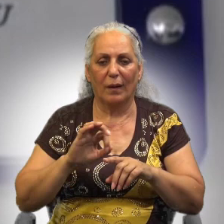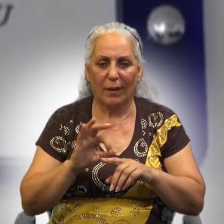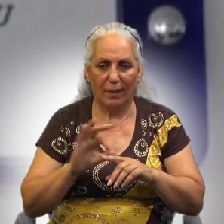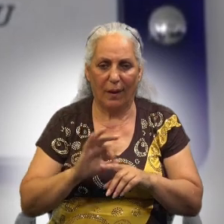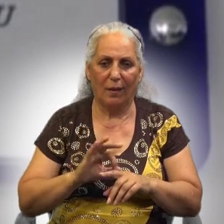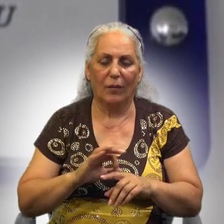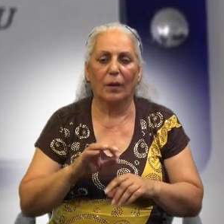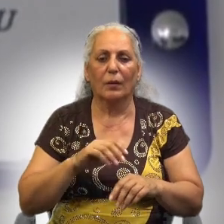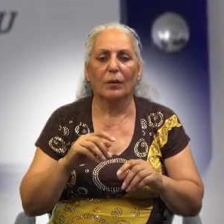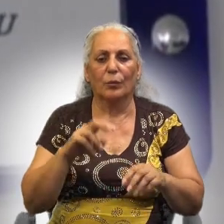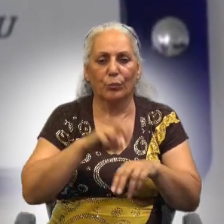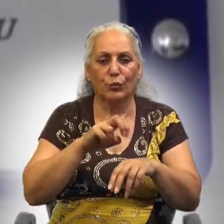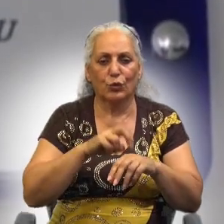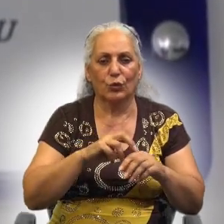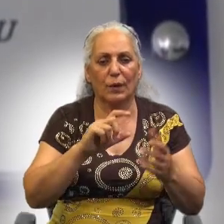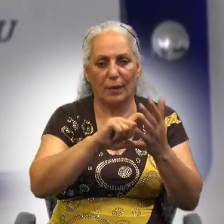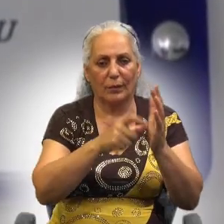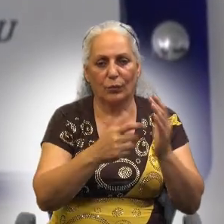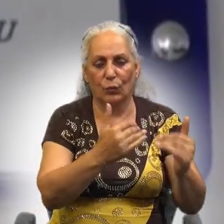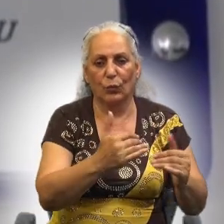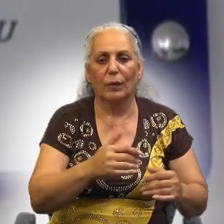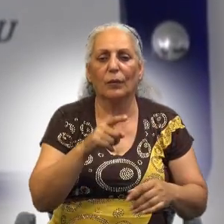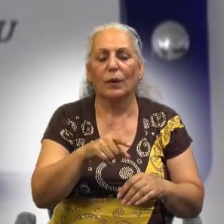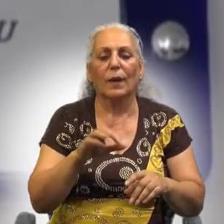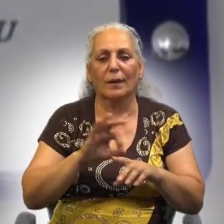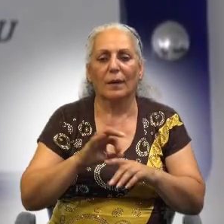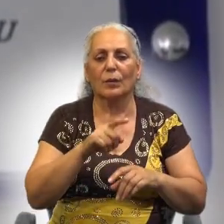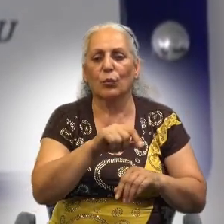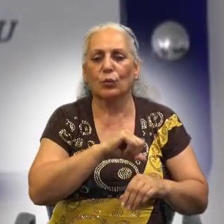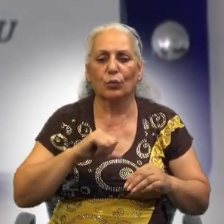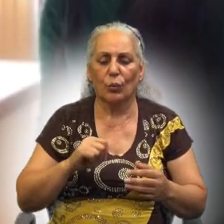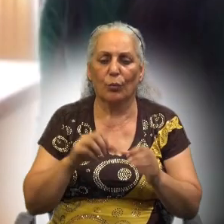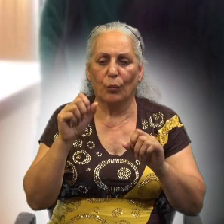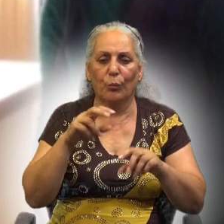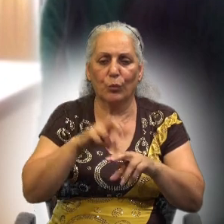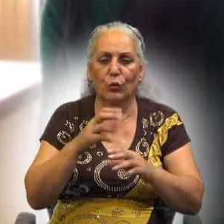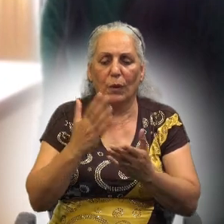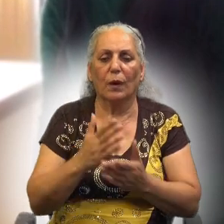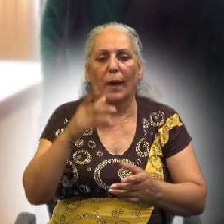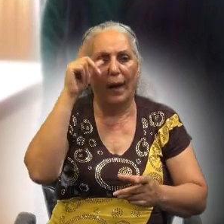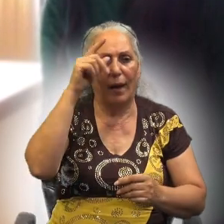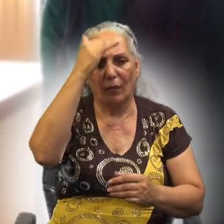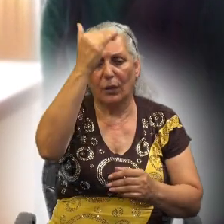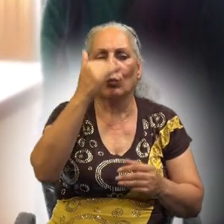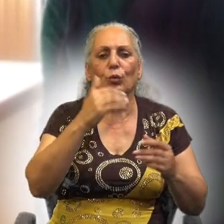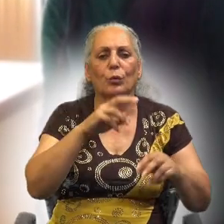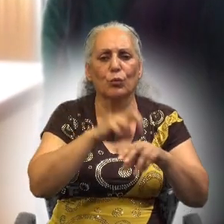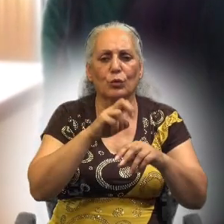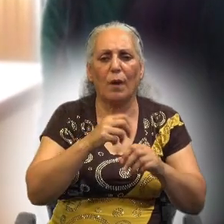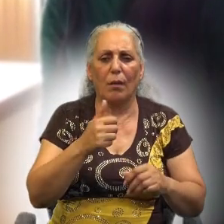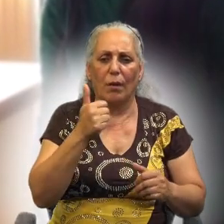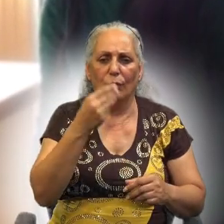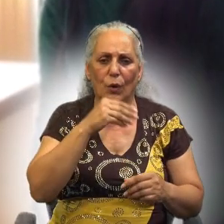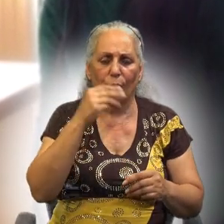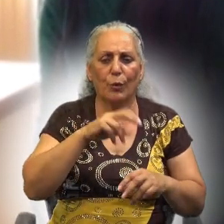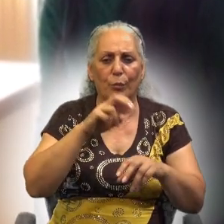տեղեկացնենք, որ սա այն կաբինետներից է, որտեղ նյարդաբանի ծառայություններ է մատուցվում Երևանի նոր մեծից Վանաձոր ժամանող լավագույն մասնագետի